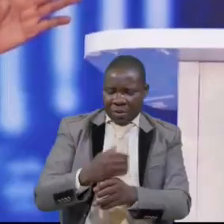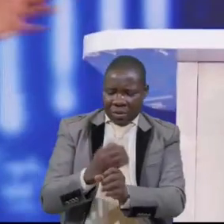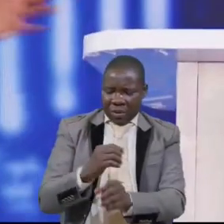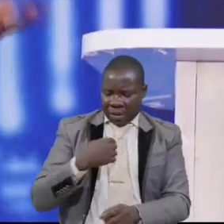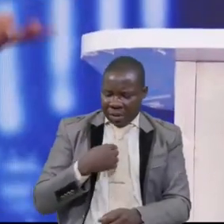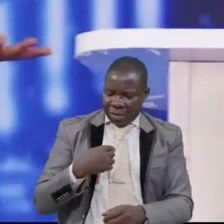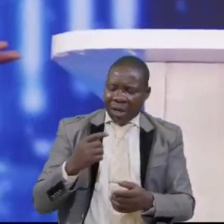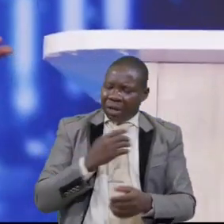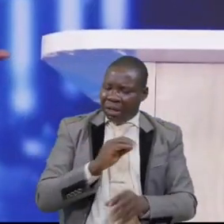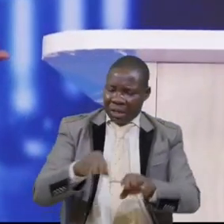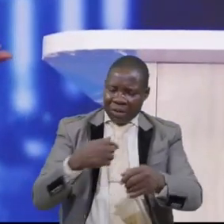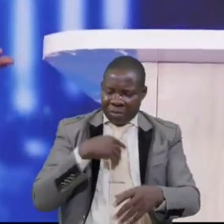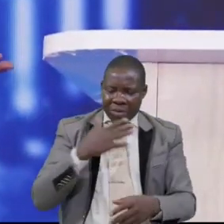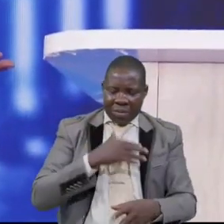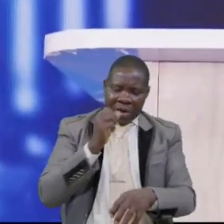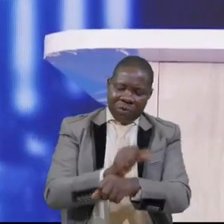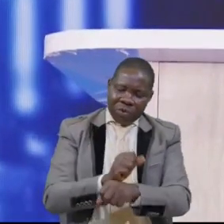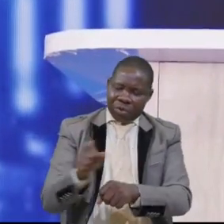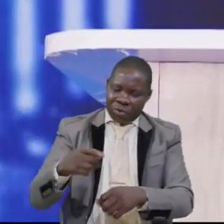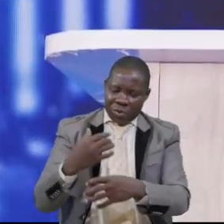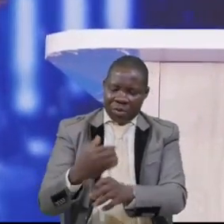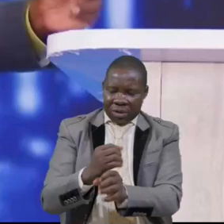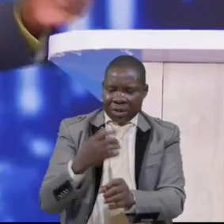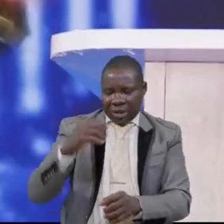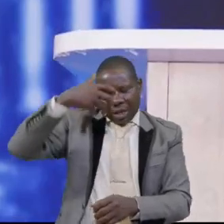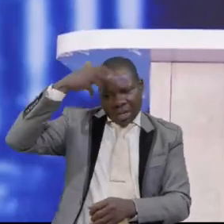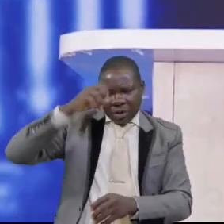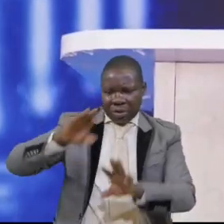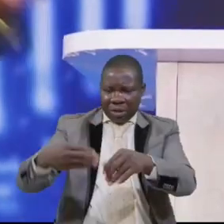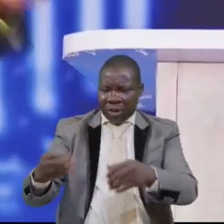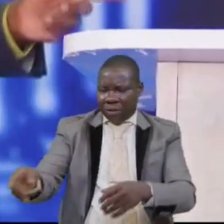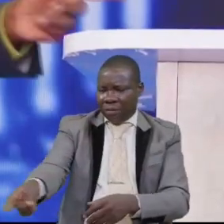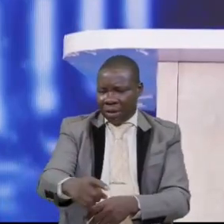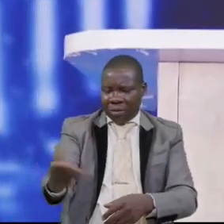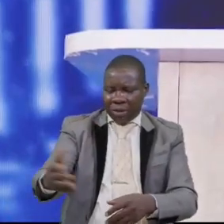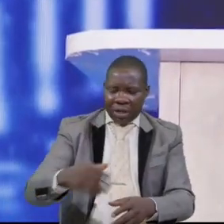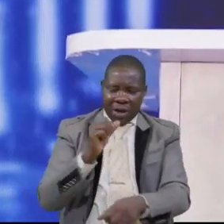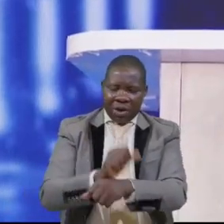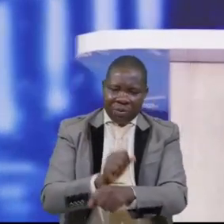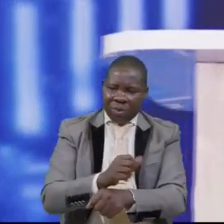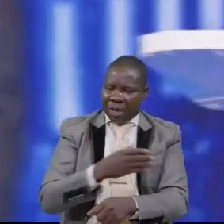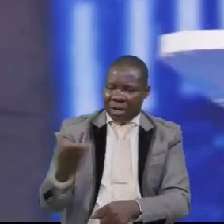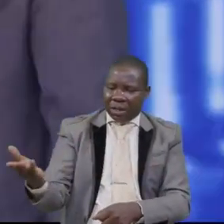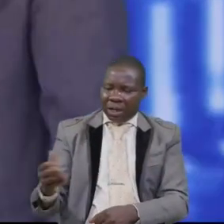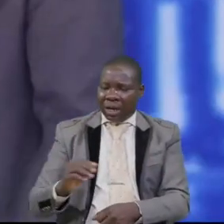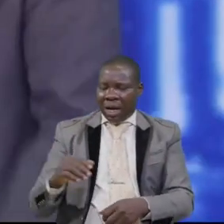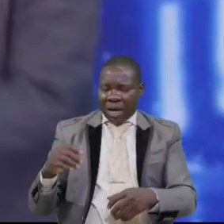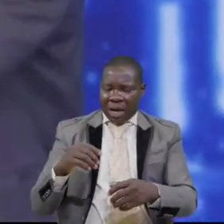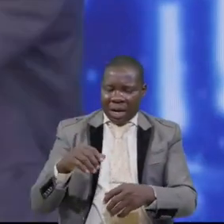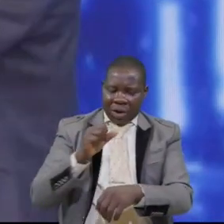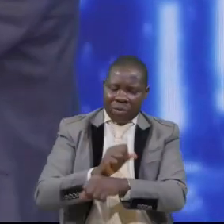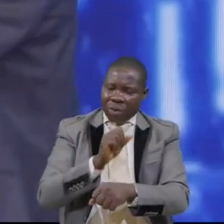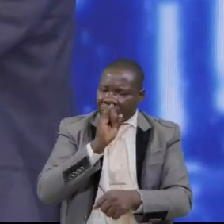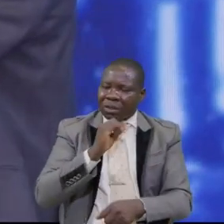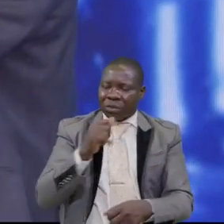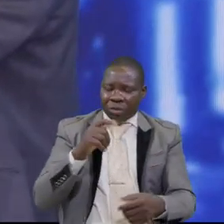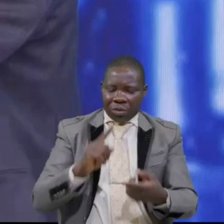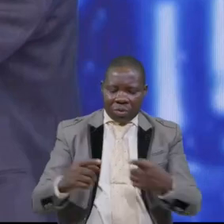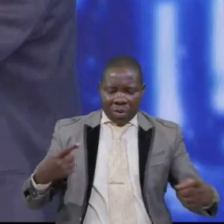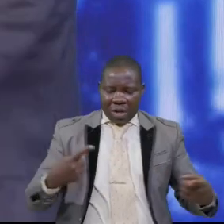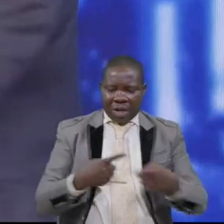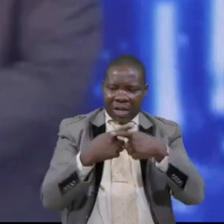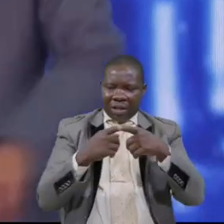pour mon devoir. Tu as créé les lions et tu leur confies leur devoir. Et nos devoirs ne doivent pas être conflictuels.